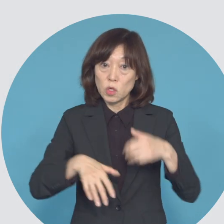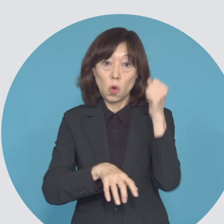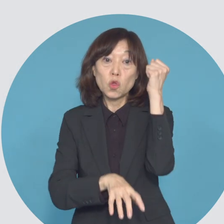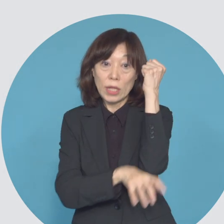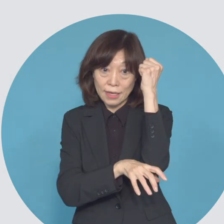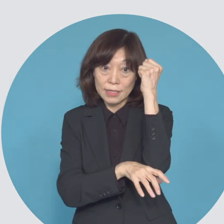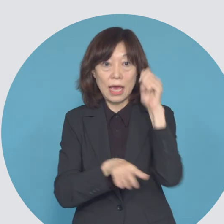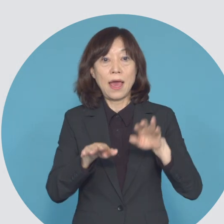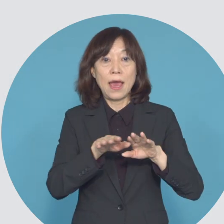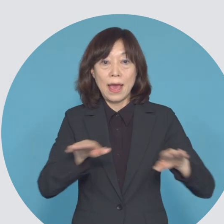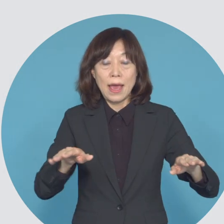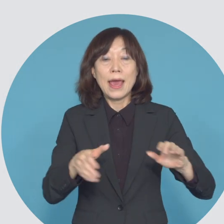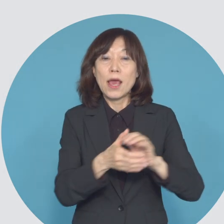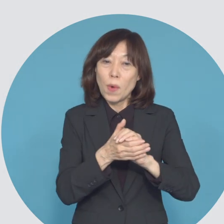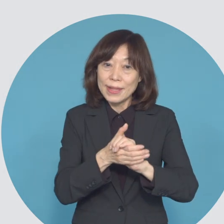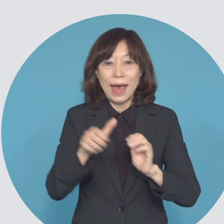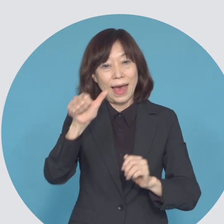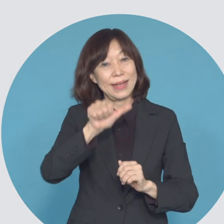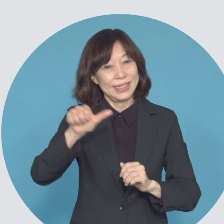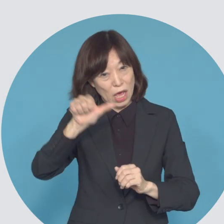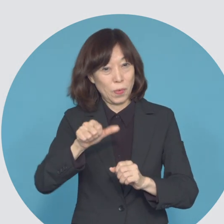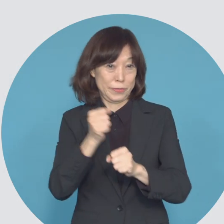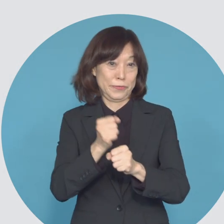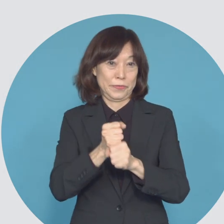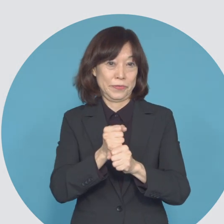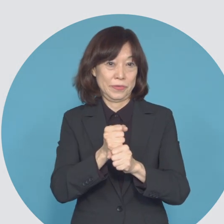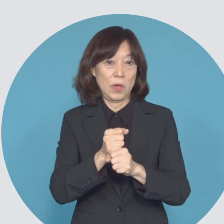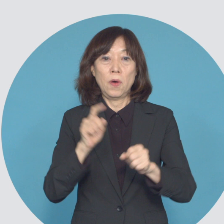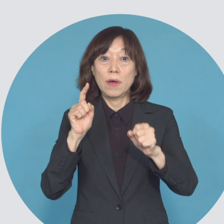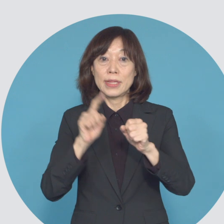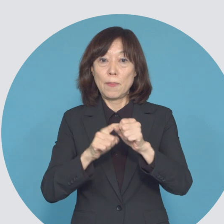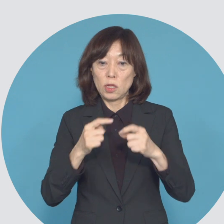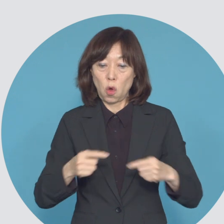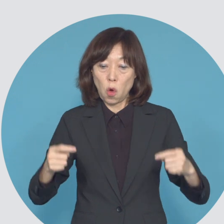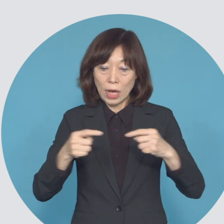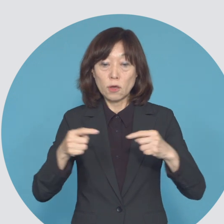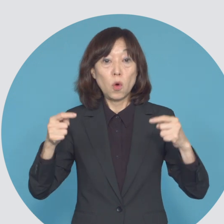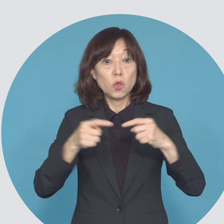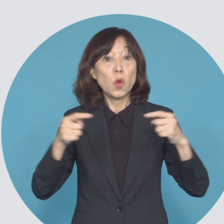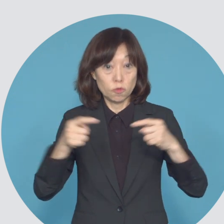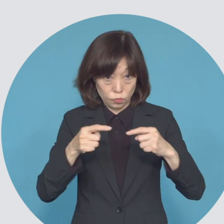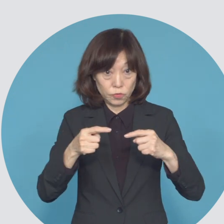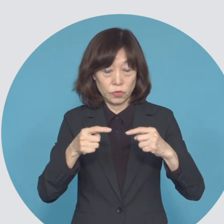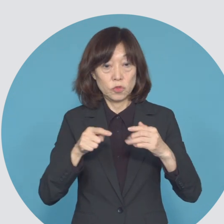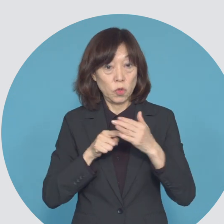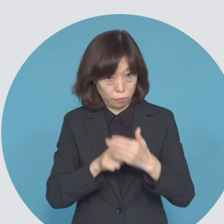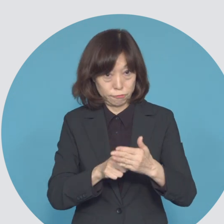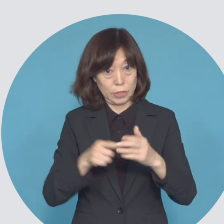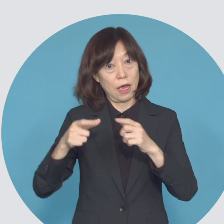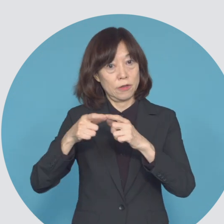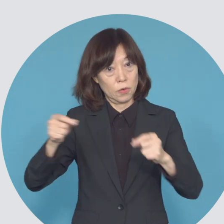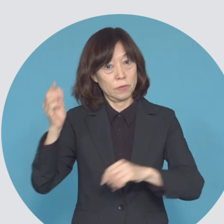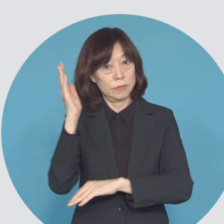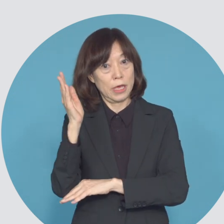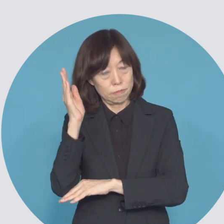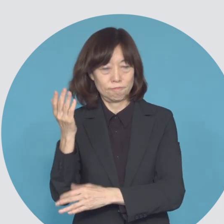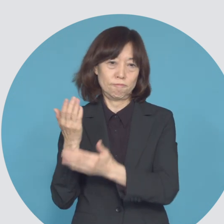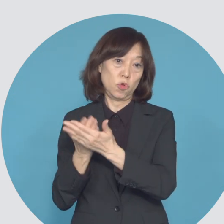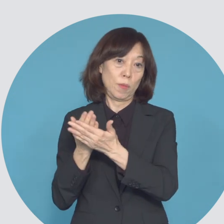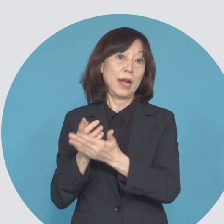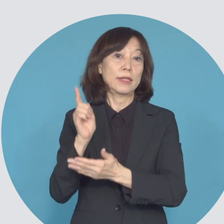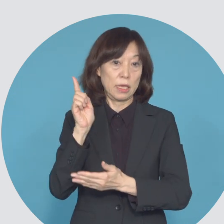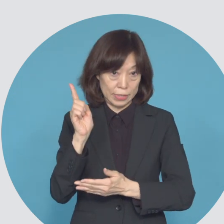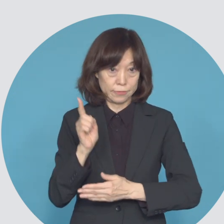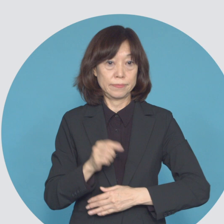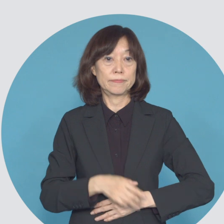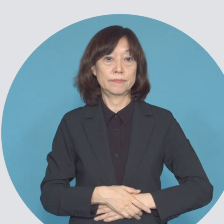を土台に平和なアジアを作る、そのための外交努力が日本政府には求められ